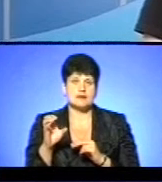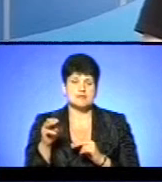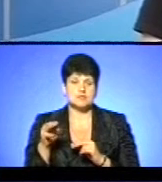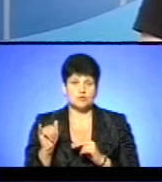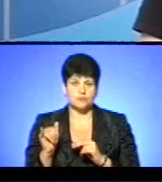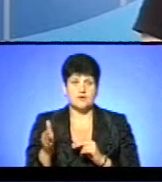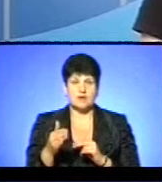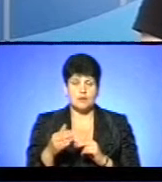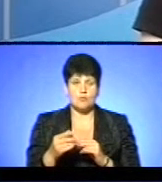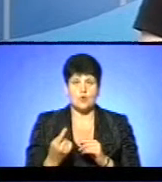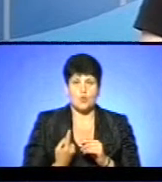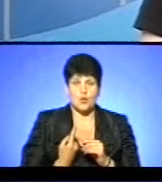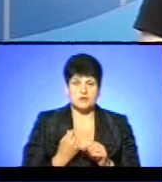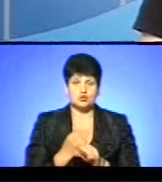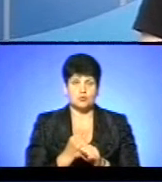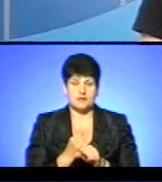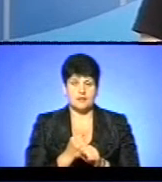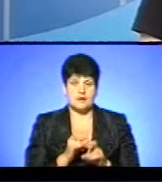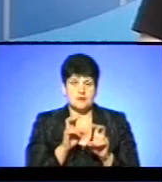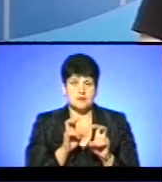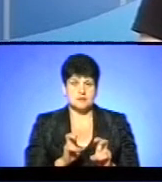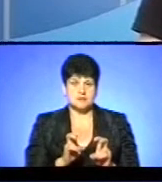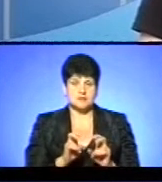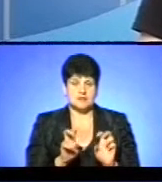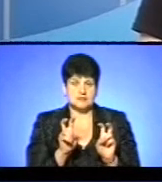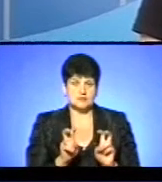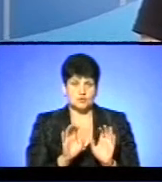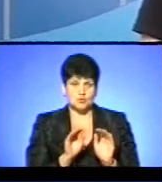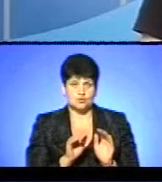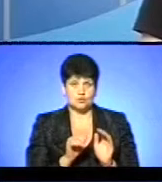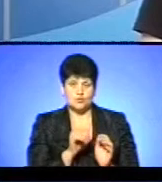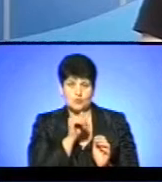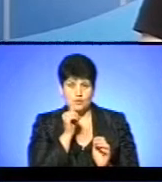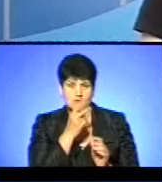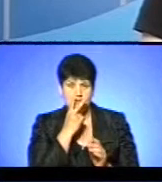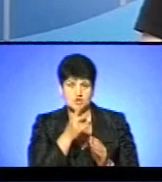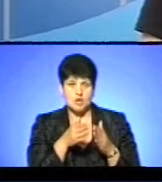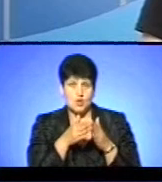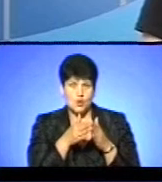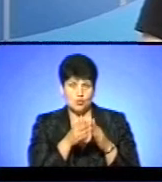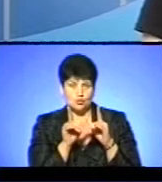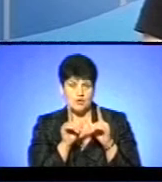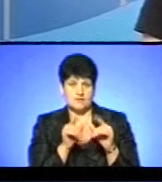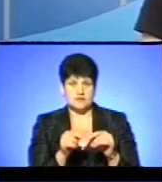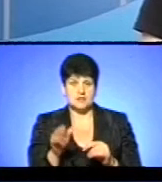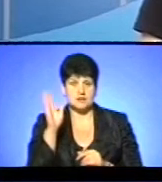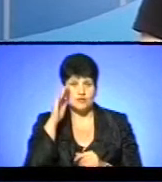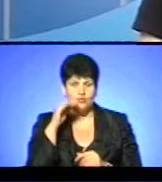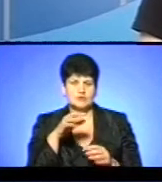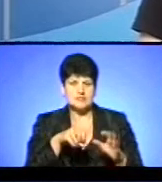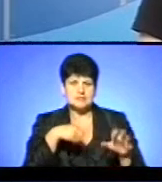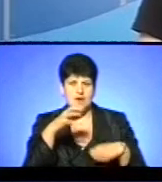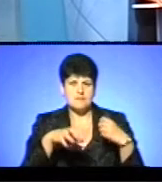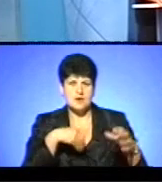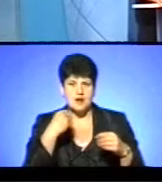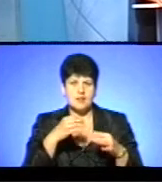рибоохорона зробили засідку, просиділи півночі, де побачили лодку, яка вийшла на воду, і ганебно знімала сітки, де вони